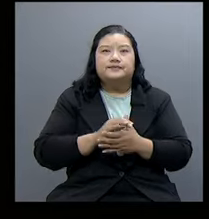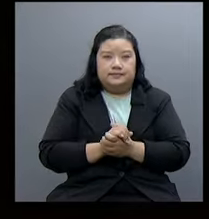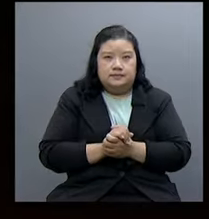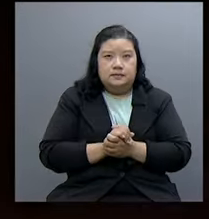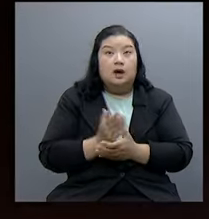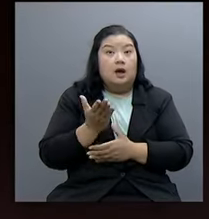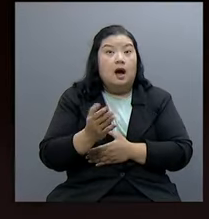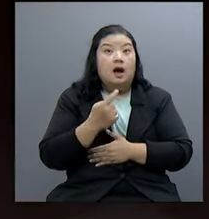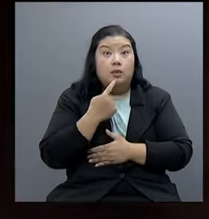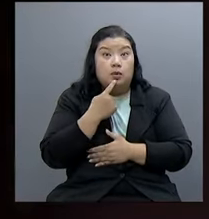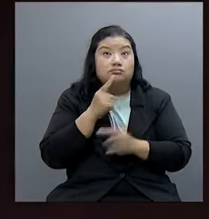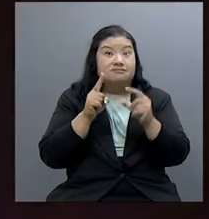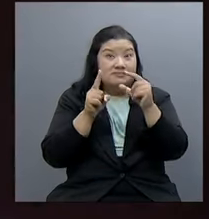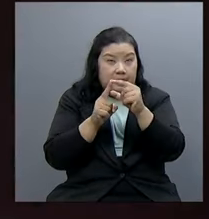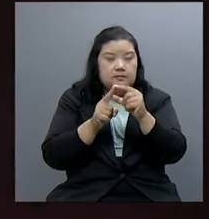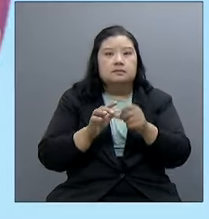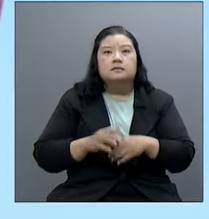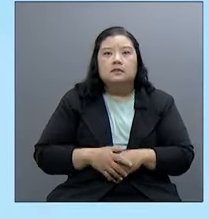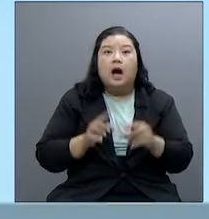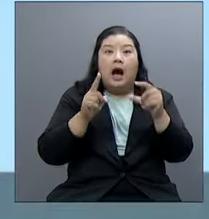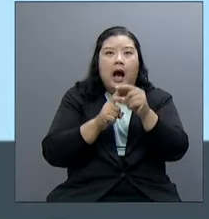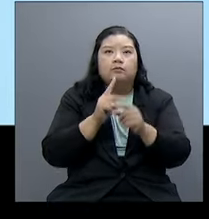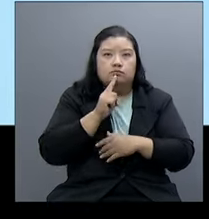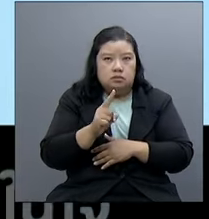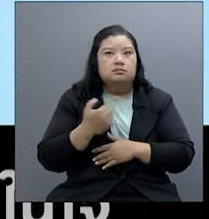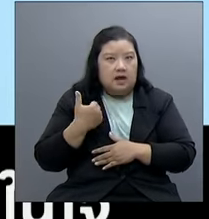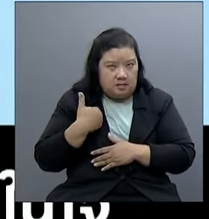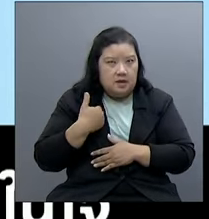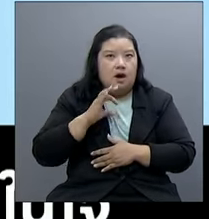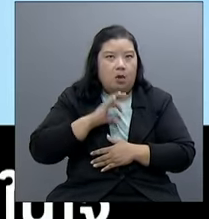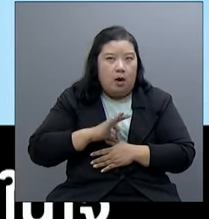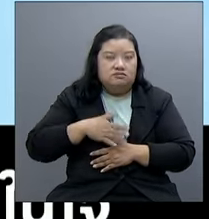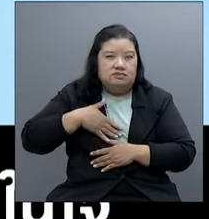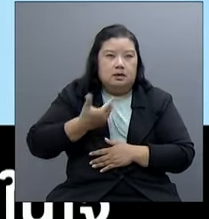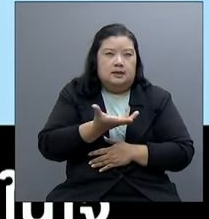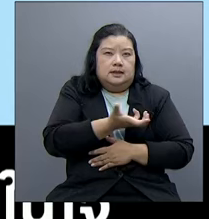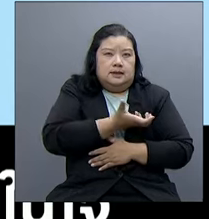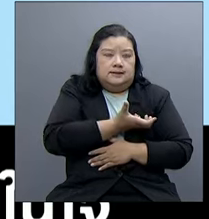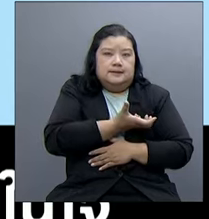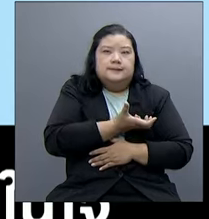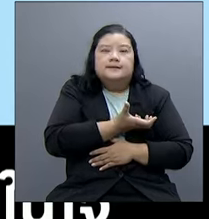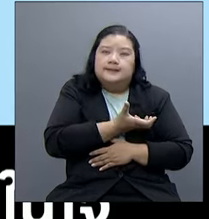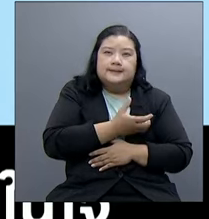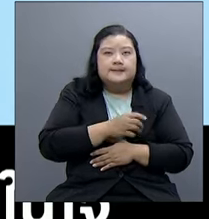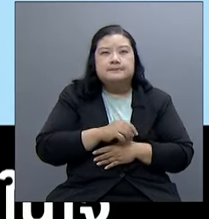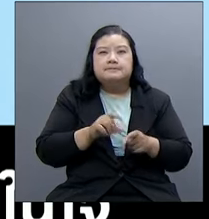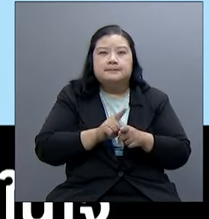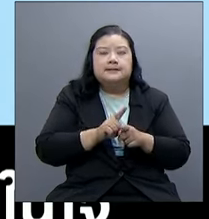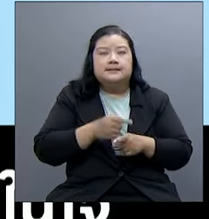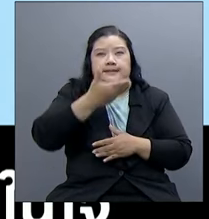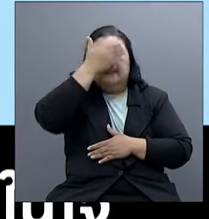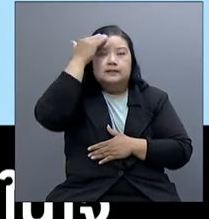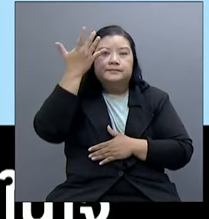องคำพูดเพระเพรีคำพูดเพรีงไม่กี่คำอาจะสทรอมะหอวแผงในใจให้กบใครบังคนอย่างไมมวั Questo